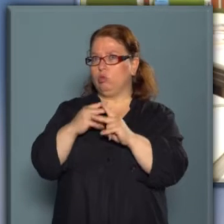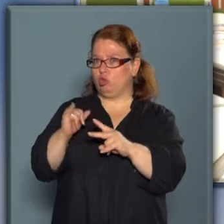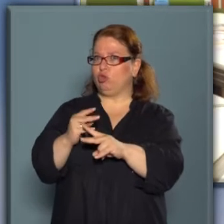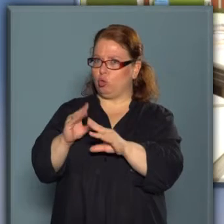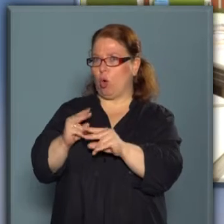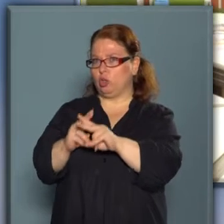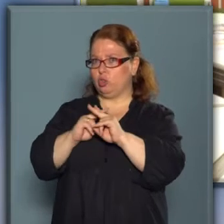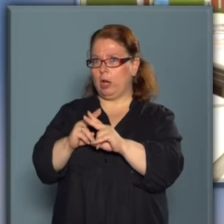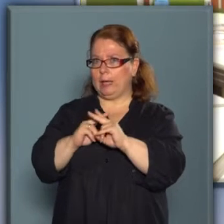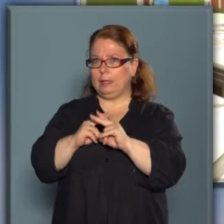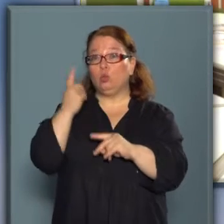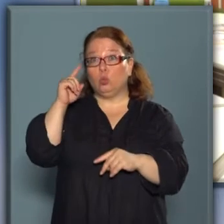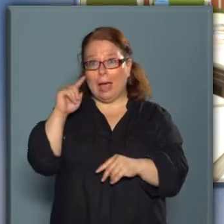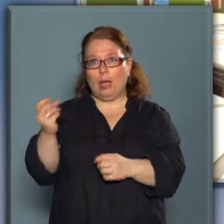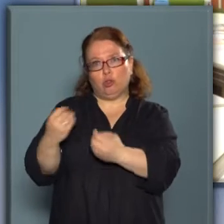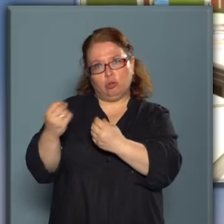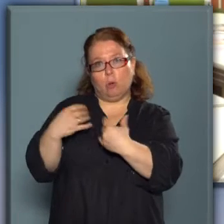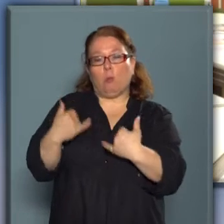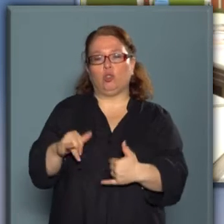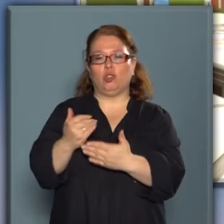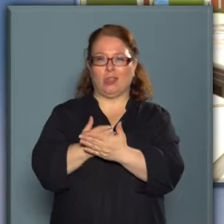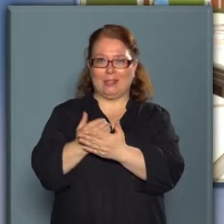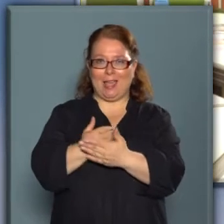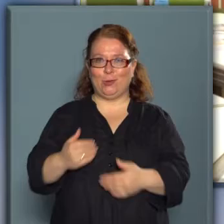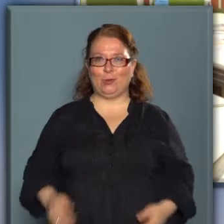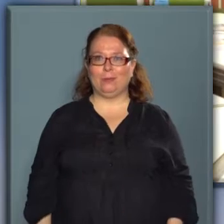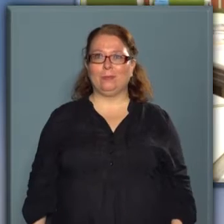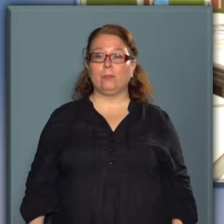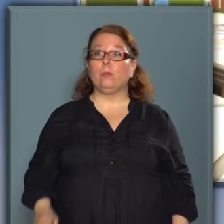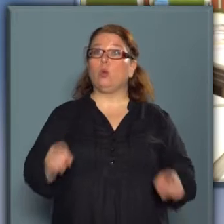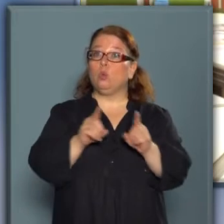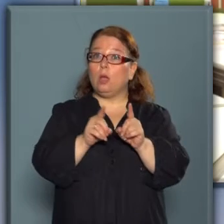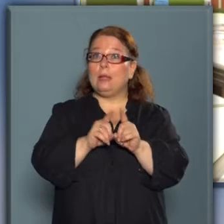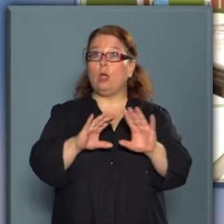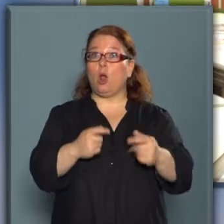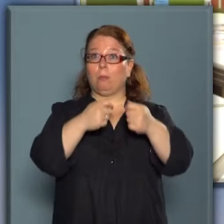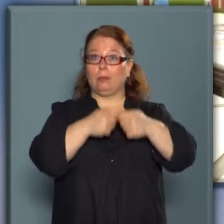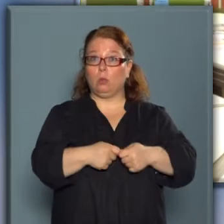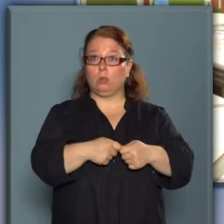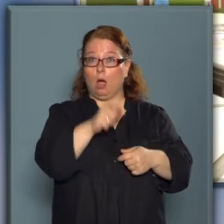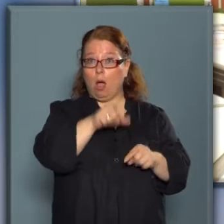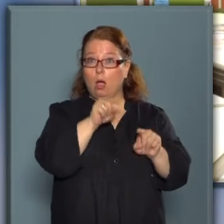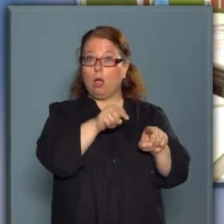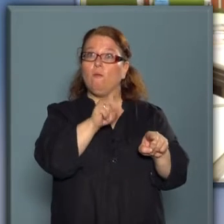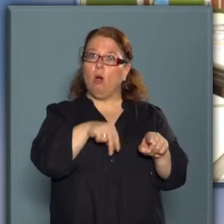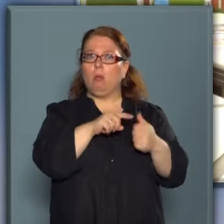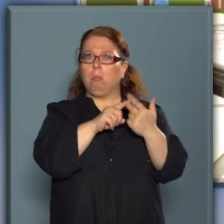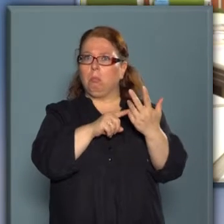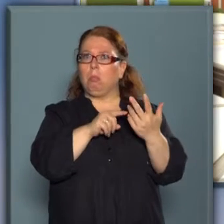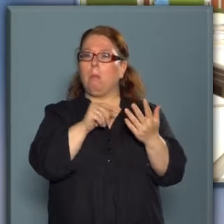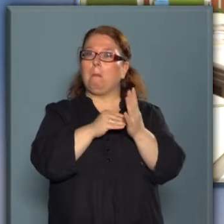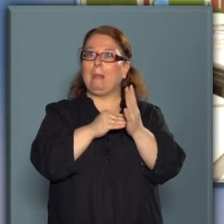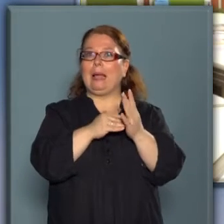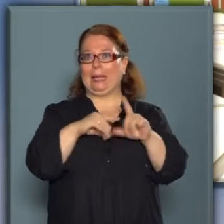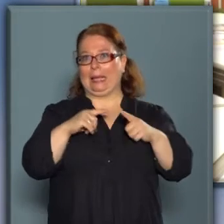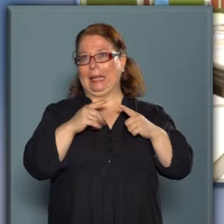segítségünkre van sok mindenben, a tudását azt tudjuk még most is használni. Ugyanígy az alapító tagok között vannak még egy páran, akik